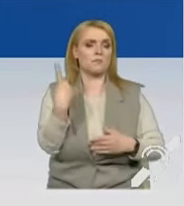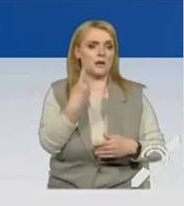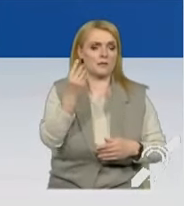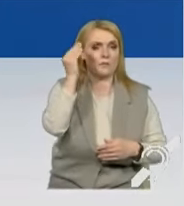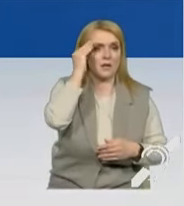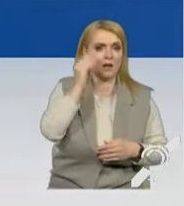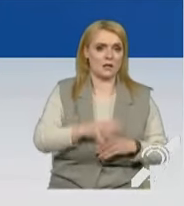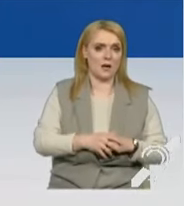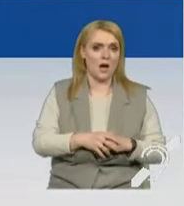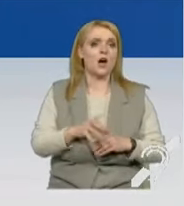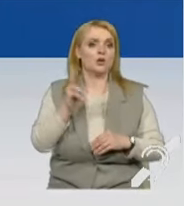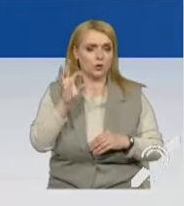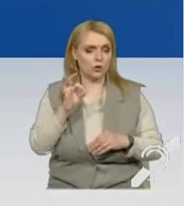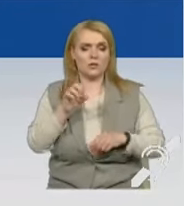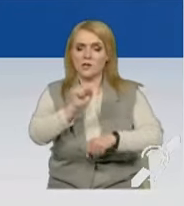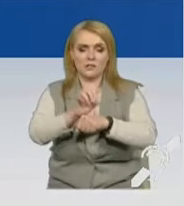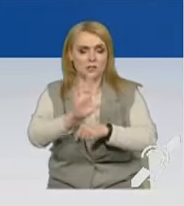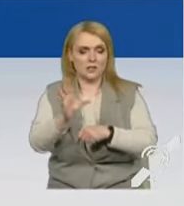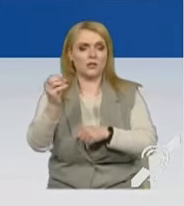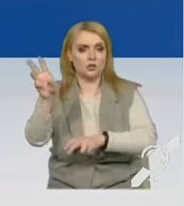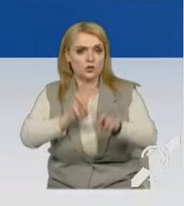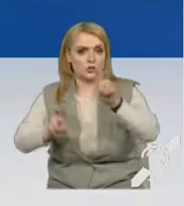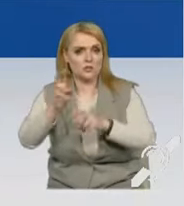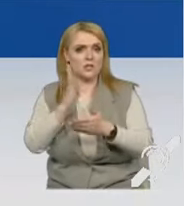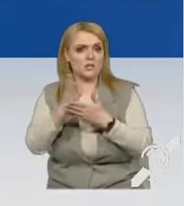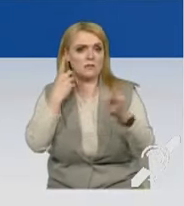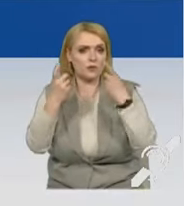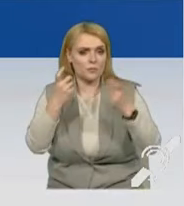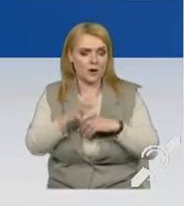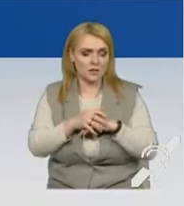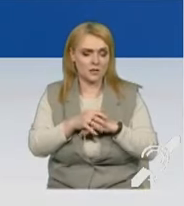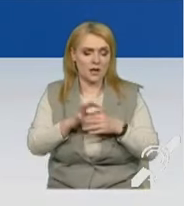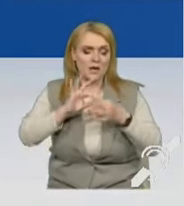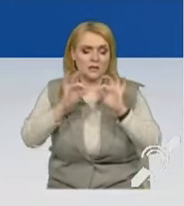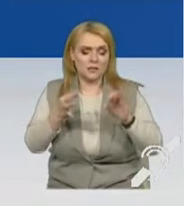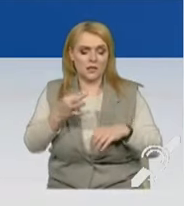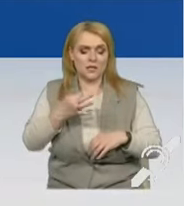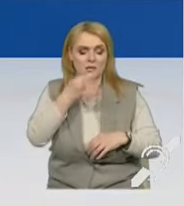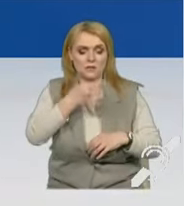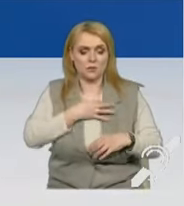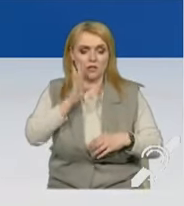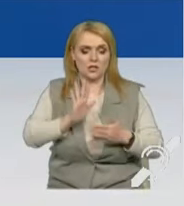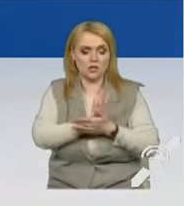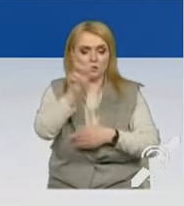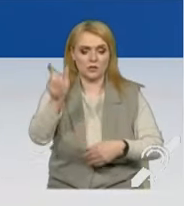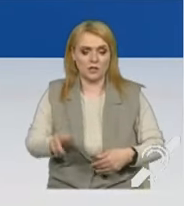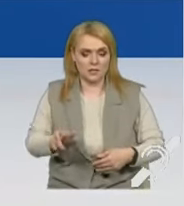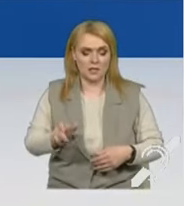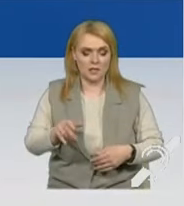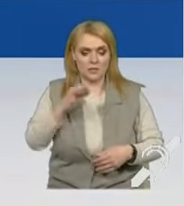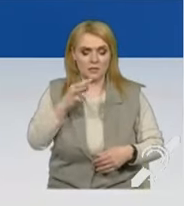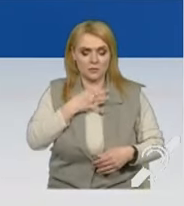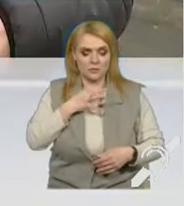efectuează cercetări în satul bănuitului Ultimele informații despre acest subiect ni le oferă Angelina Ungureanu Angelina Bună seara